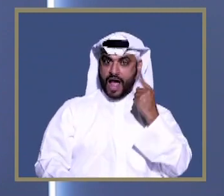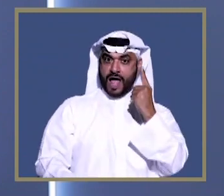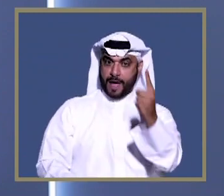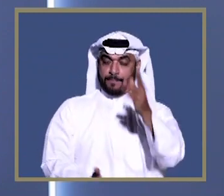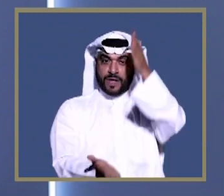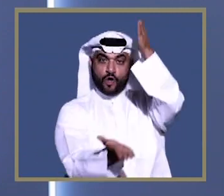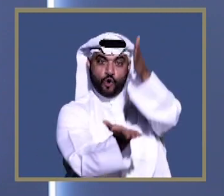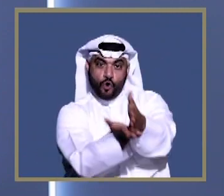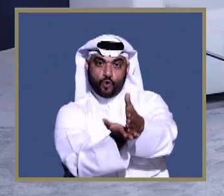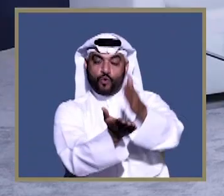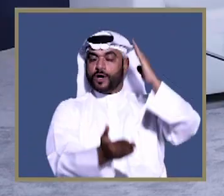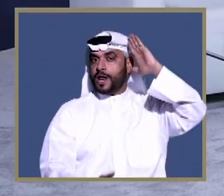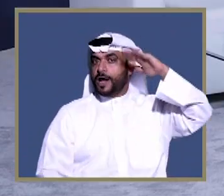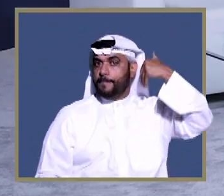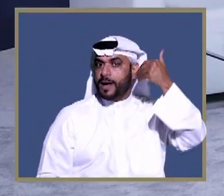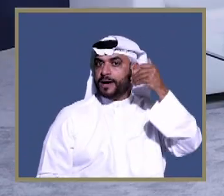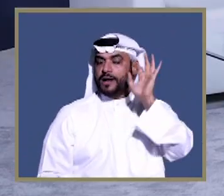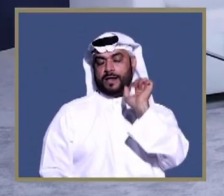هي حقوق